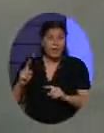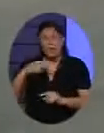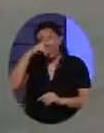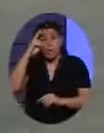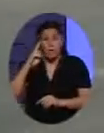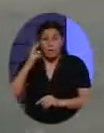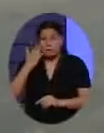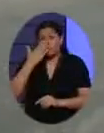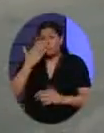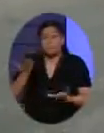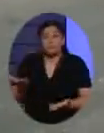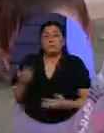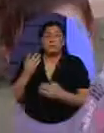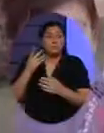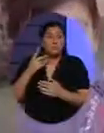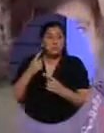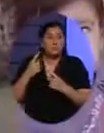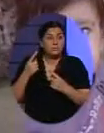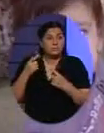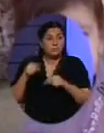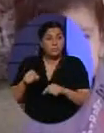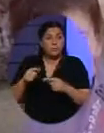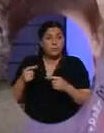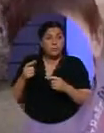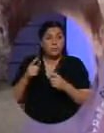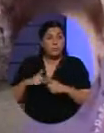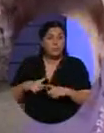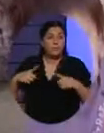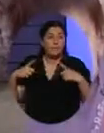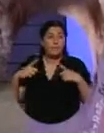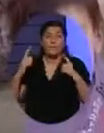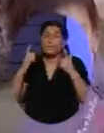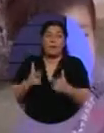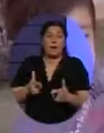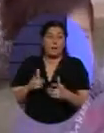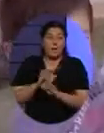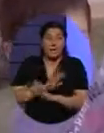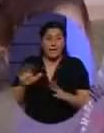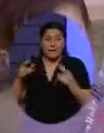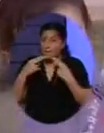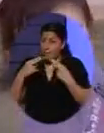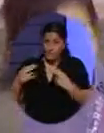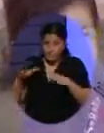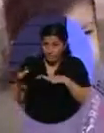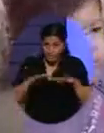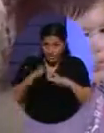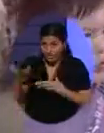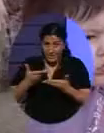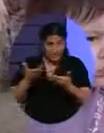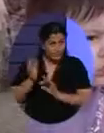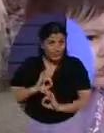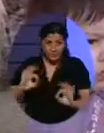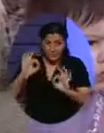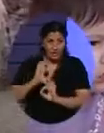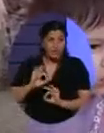תסכול מההשלכות של השבתת הלימודים. אנחנו חיים פה במלחמה, אין לנו מענה מהממשלה, אף אחד אפילו לא מתייחס לנושא